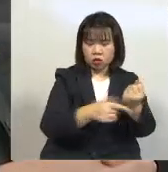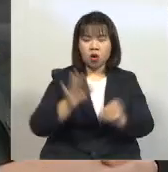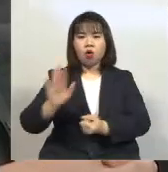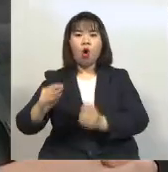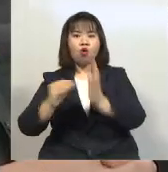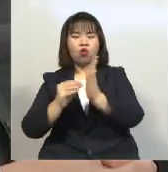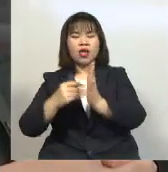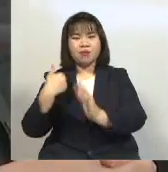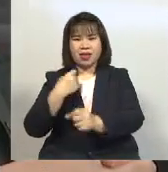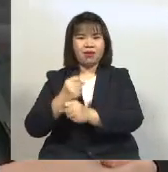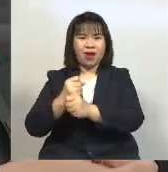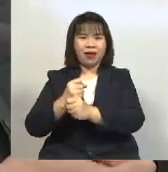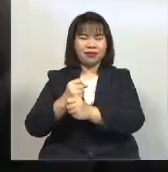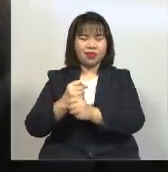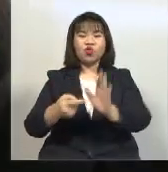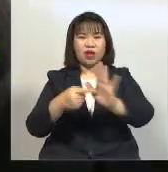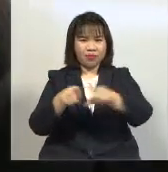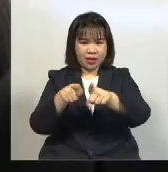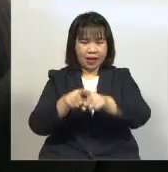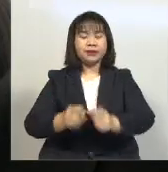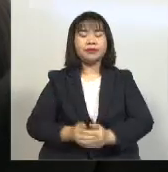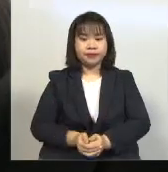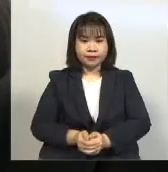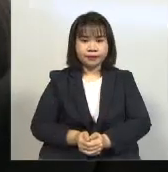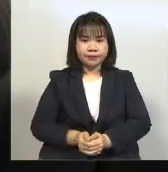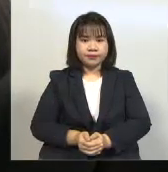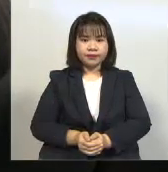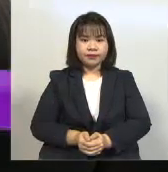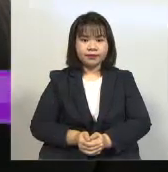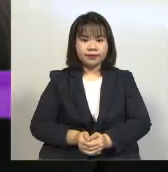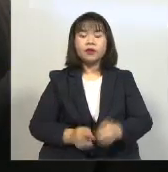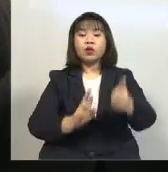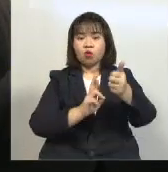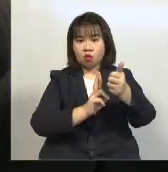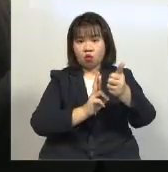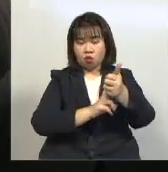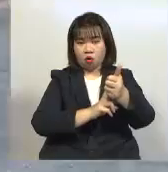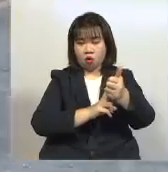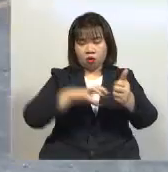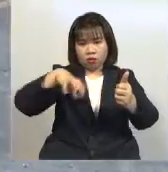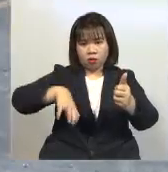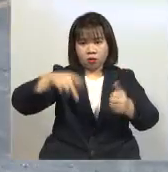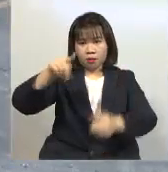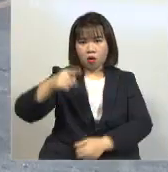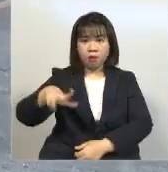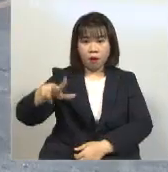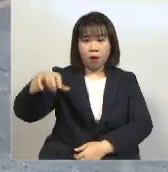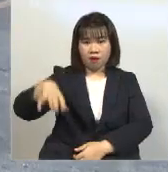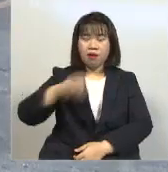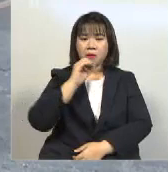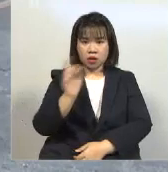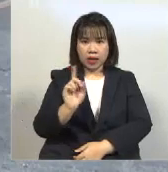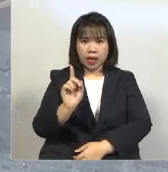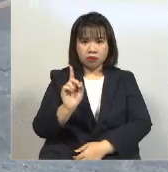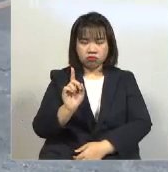งเทพมหานครนายชัยนรงค์วาสนสมสิทธิ์รองอธิบดีกรมป้องกันและบรรเทาสาธารณภัยบอก